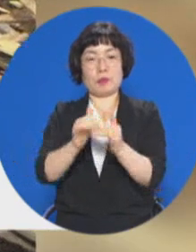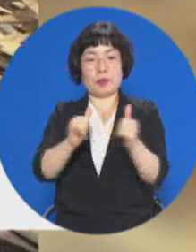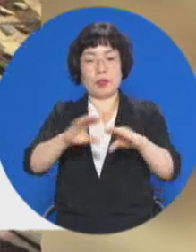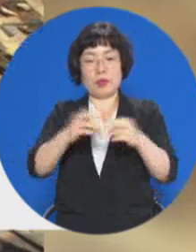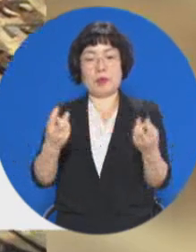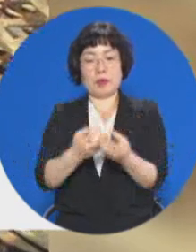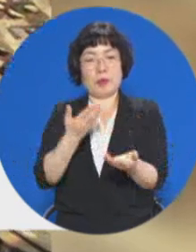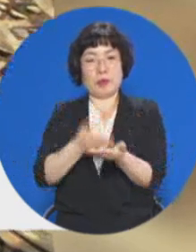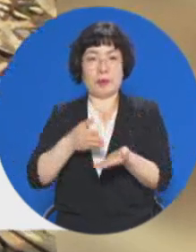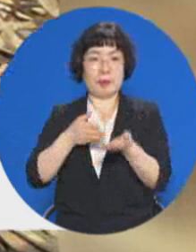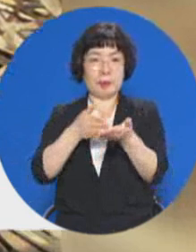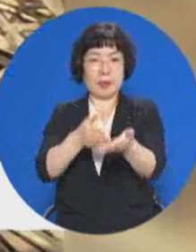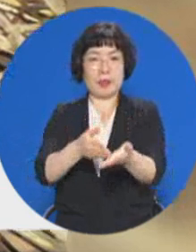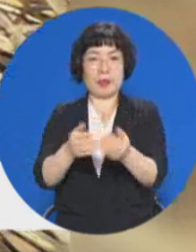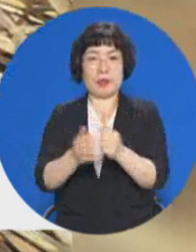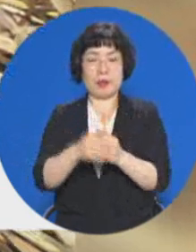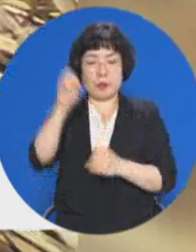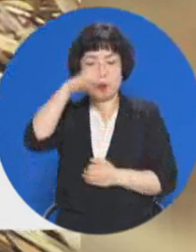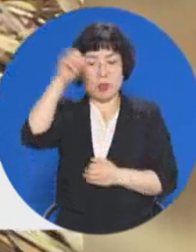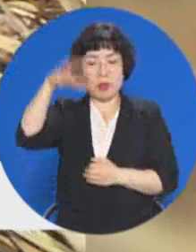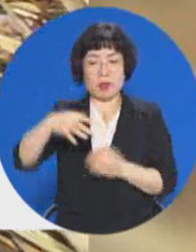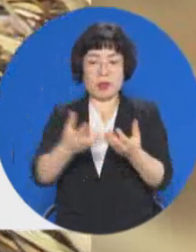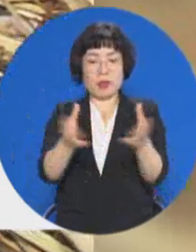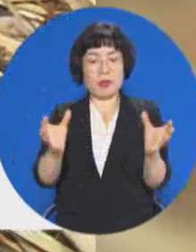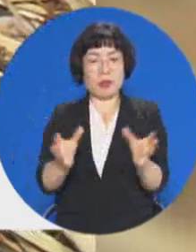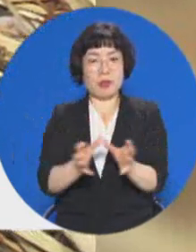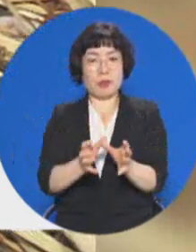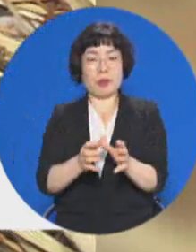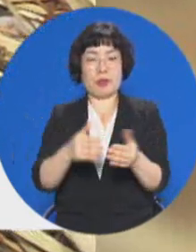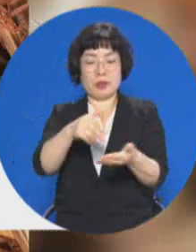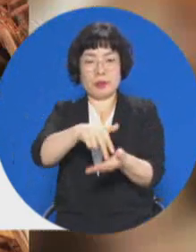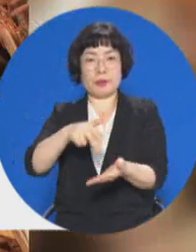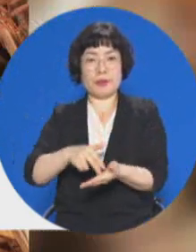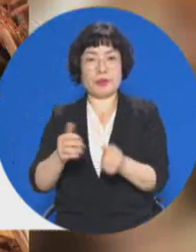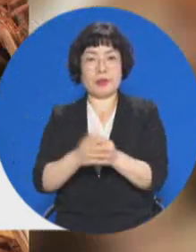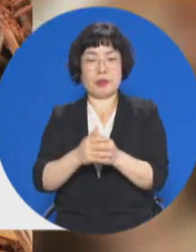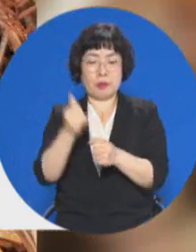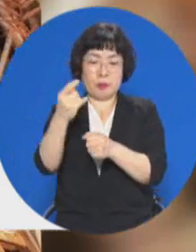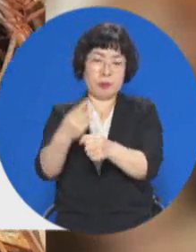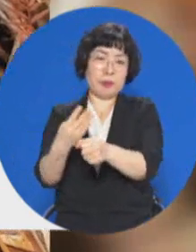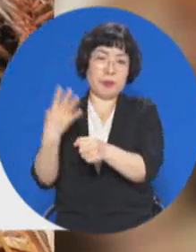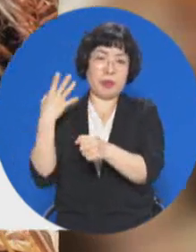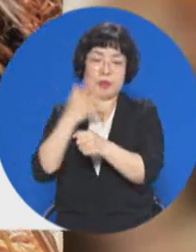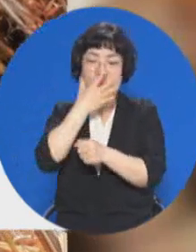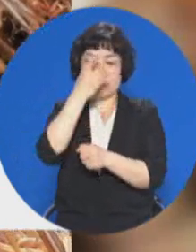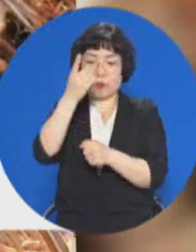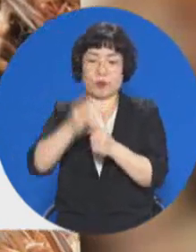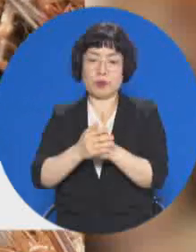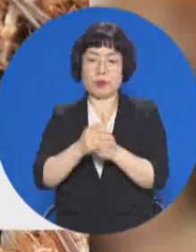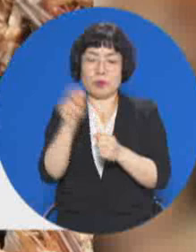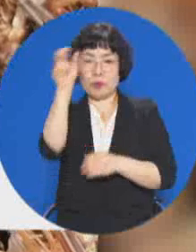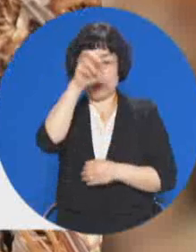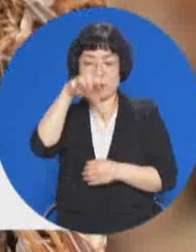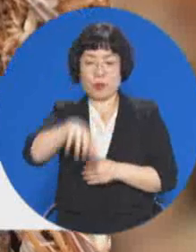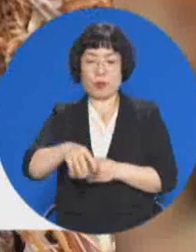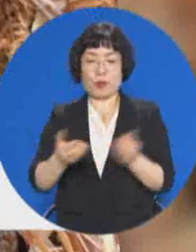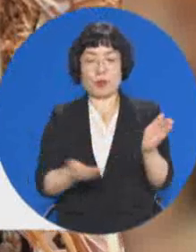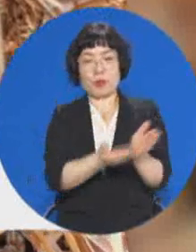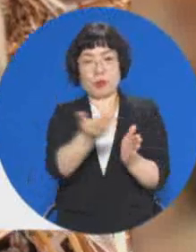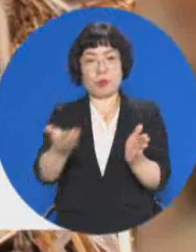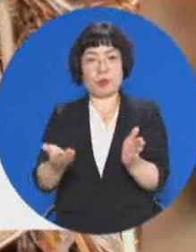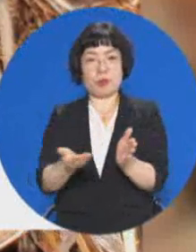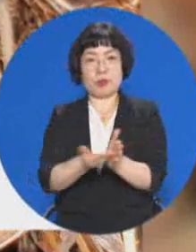요구하고 있습니다. 광양만 녹색연합 등 시민단체는 최근 몇 년 동안 순천시 용당동 인근